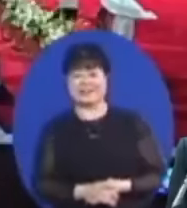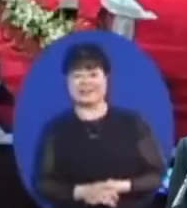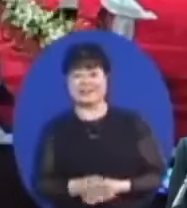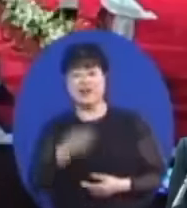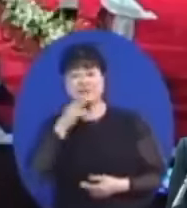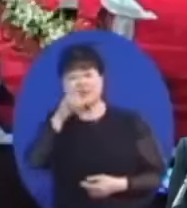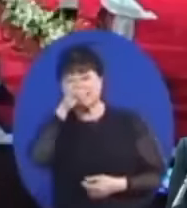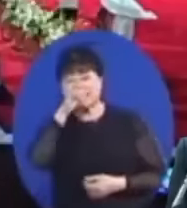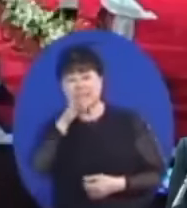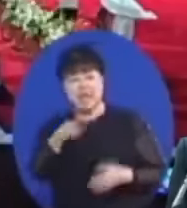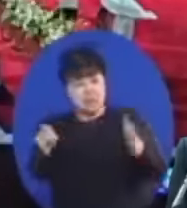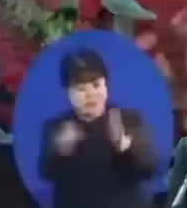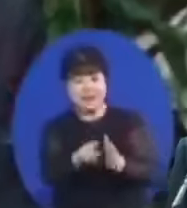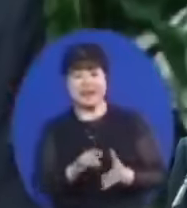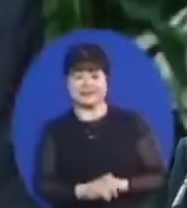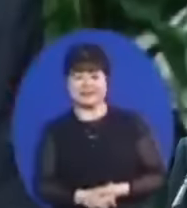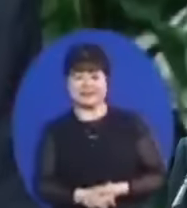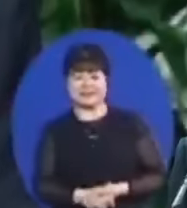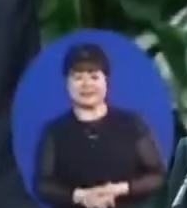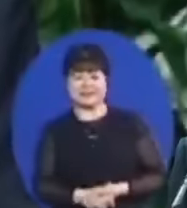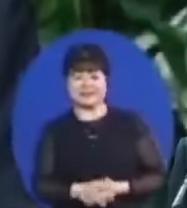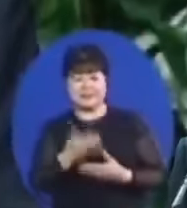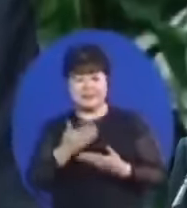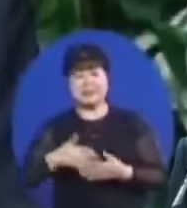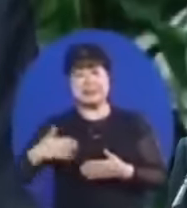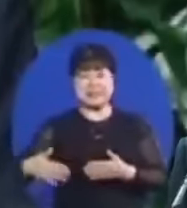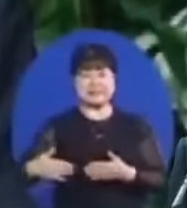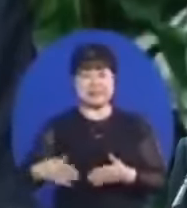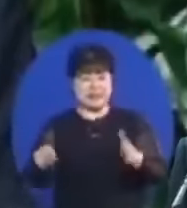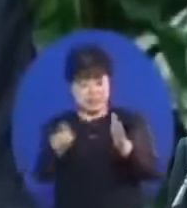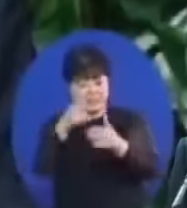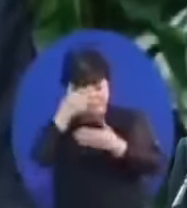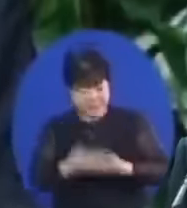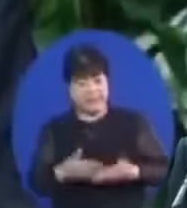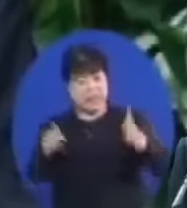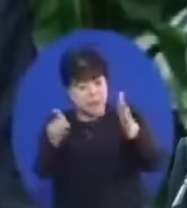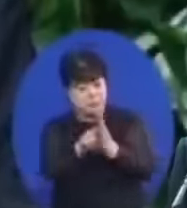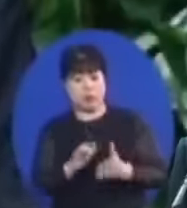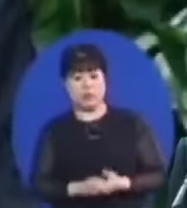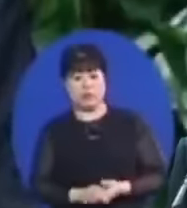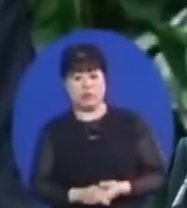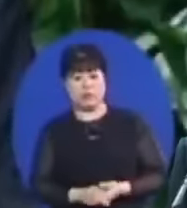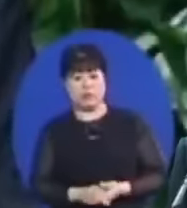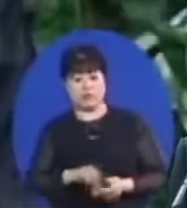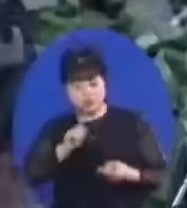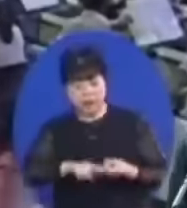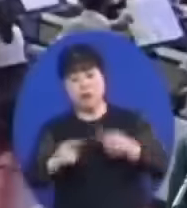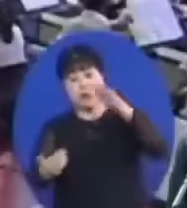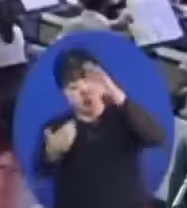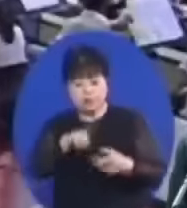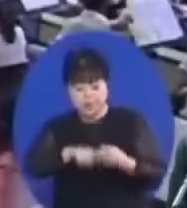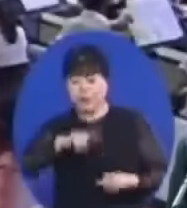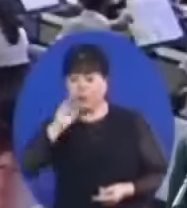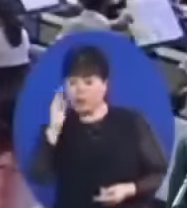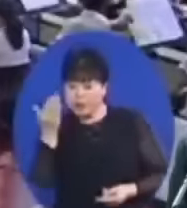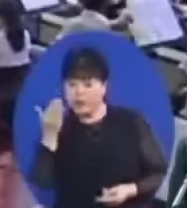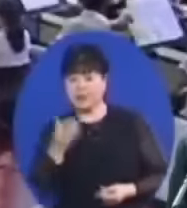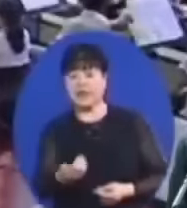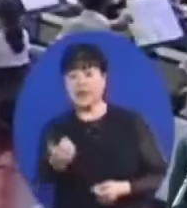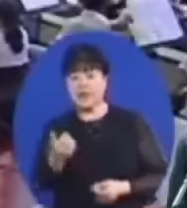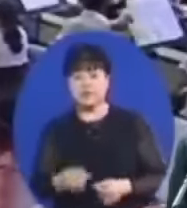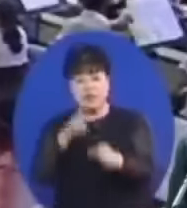없는 것을 있는 것까지 믿으라는 것입니다. 안 받은 것을 받은 것처럼 믿으라는 것입니다. 그러면 그대로 이루어진다는 것입니다. 내가